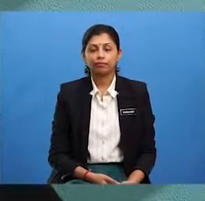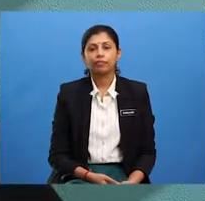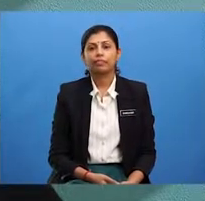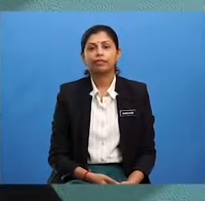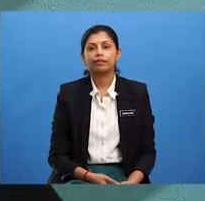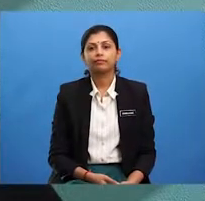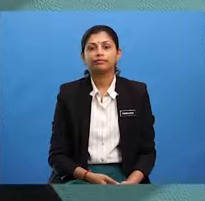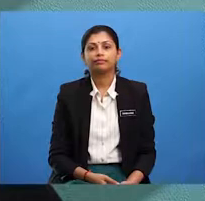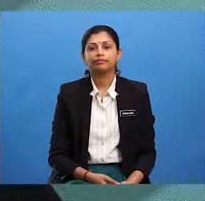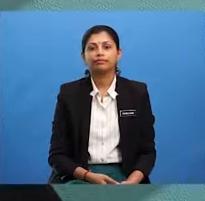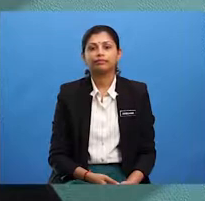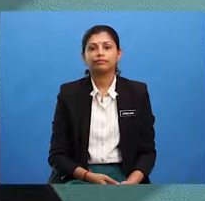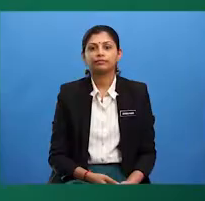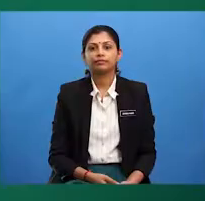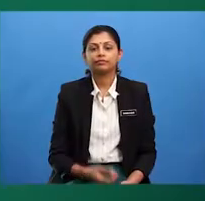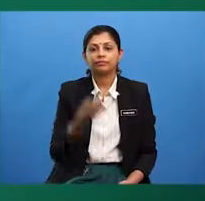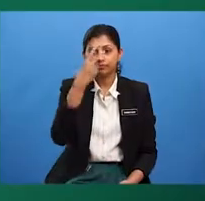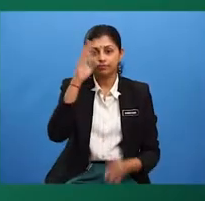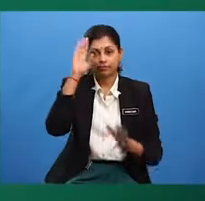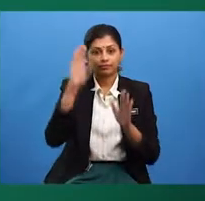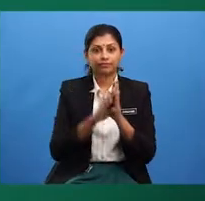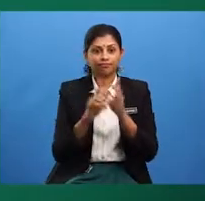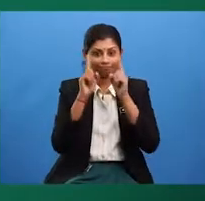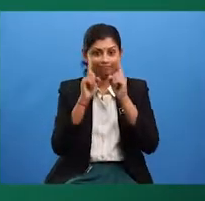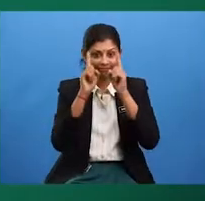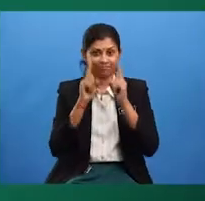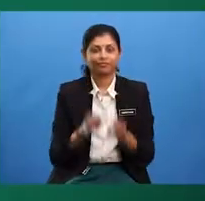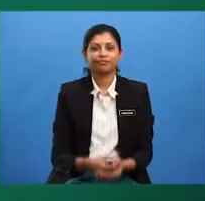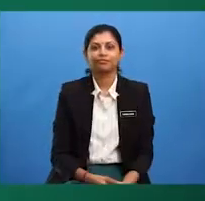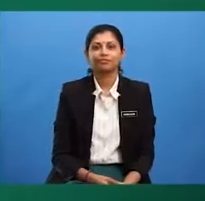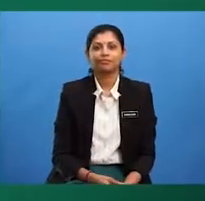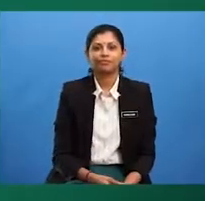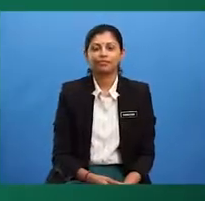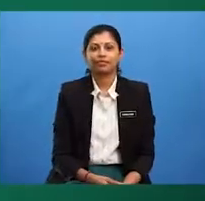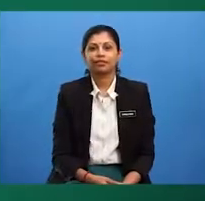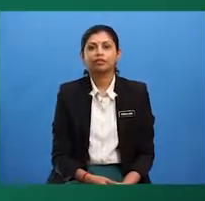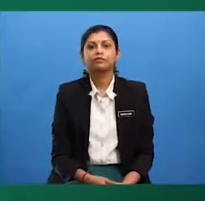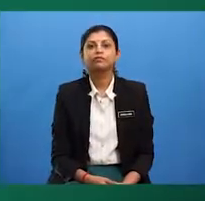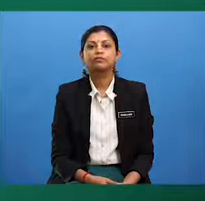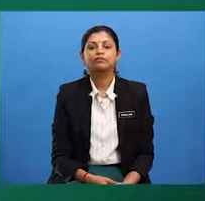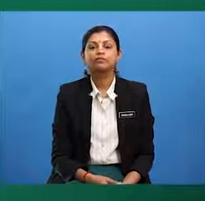kamu perhatikan dan kenal pasti objek-objek tersebut.